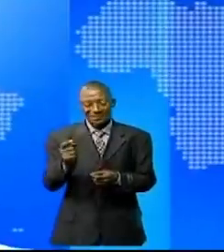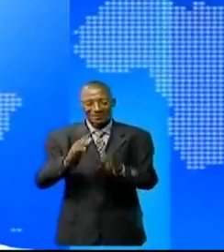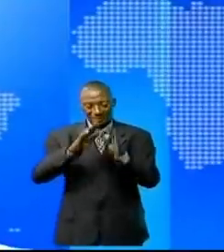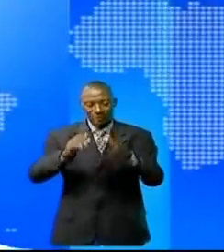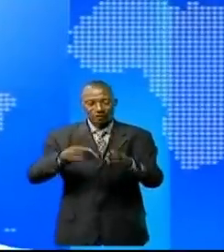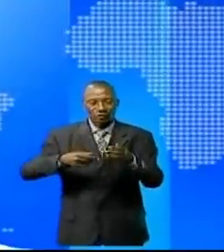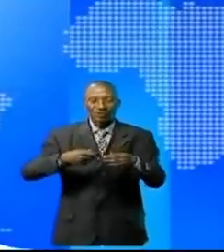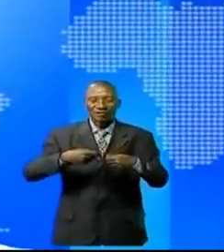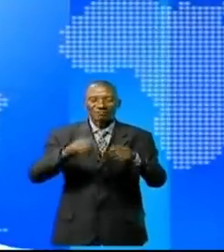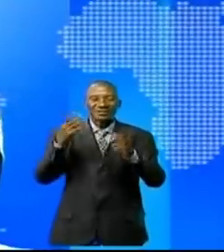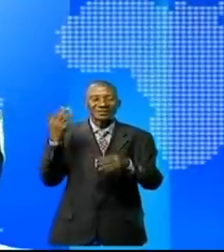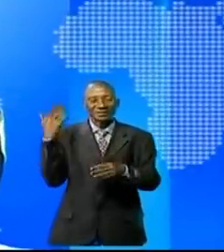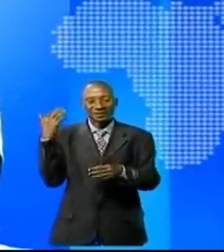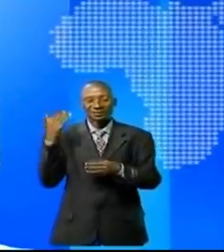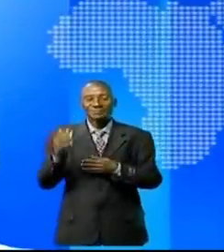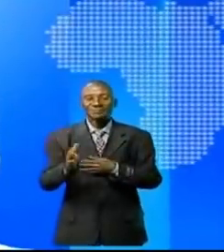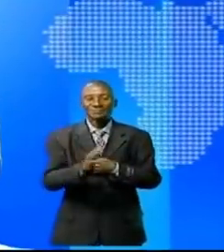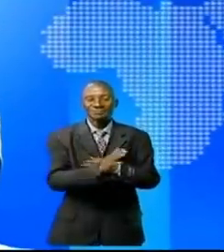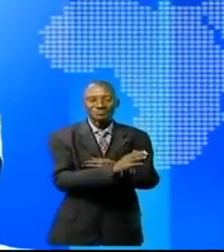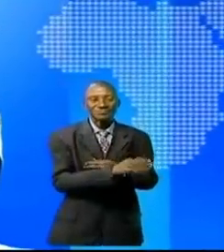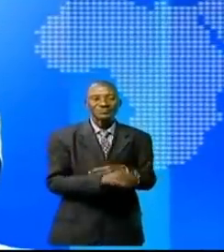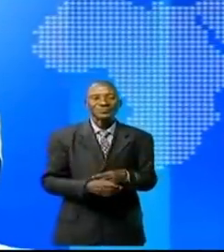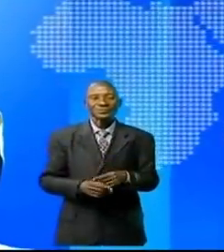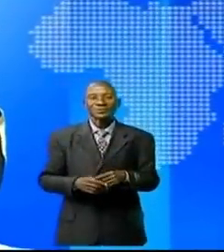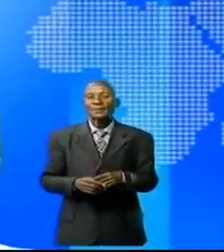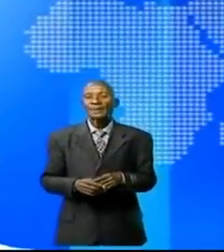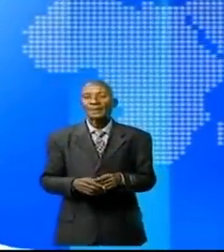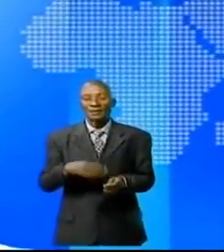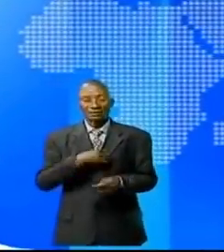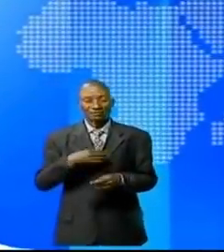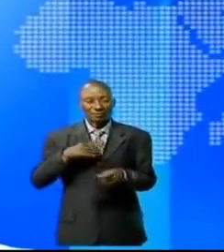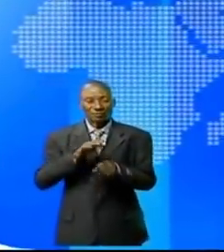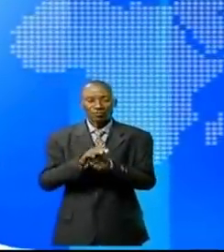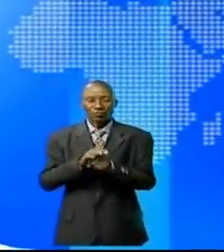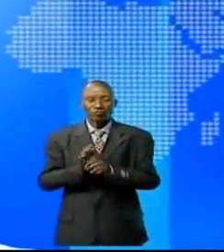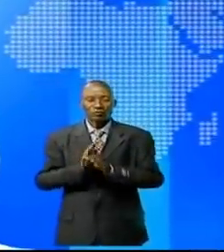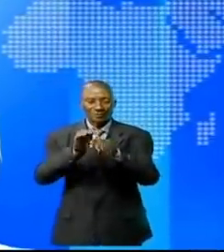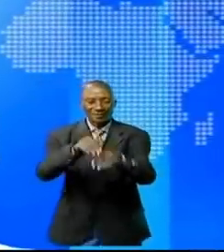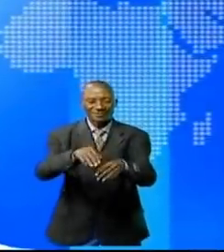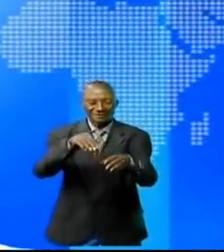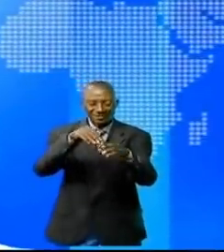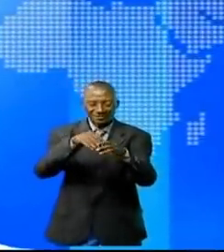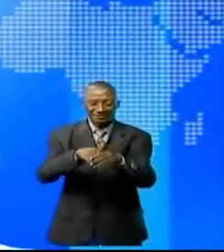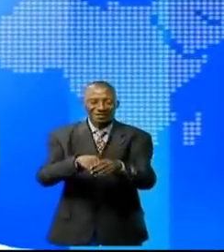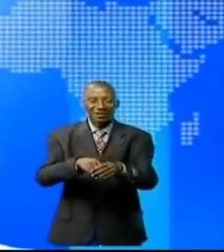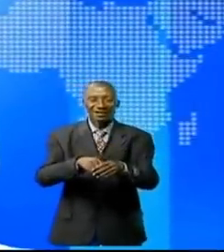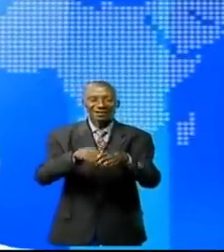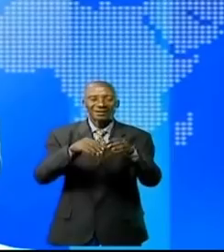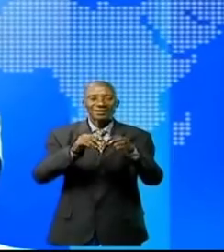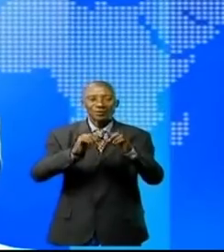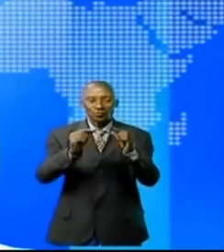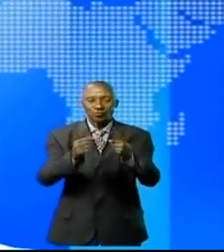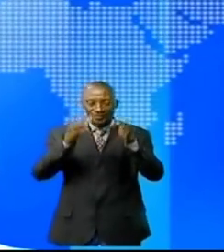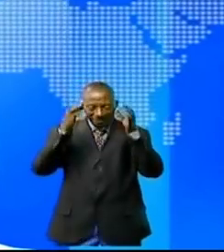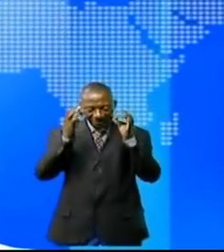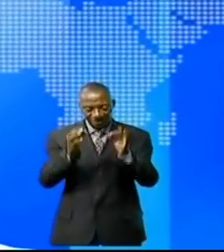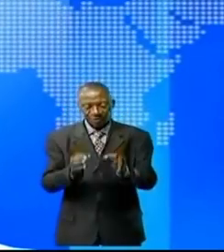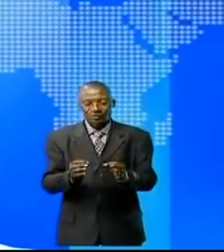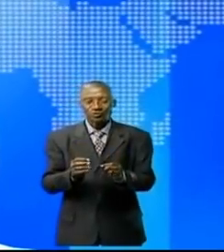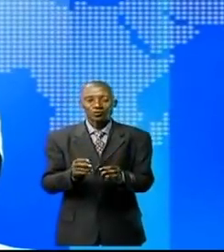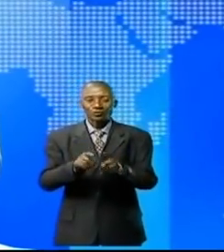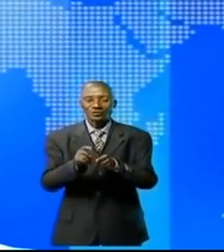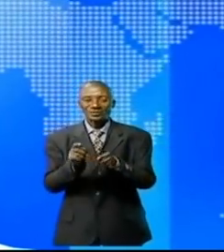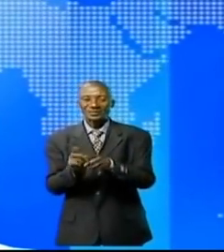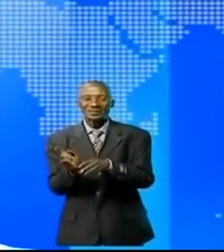La représentativité des femmes dans la prise des décisions et de lutte contre les violences basées sur le genre, participation politique